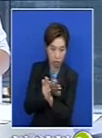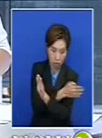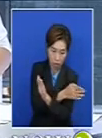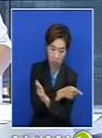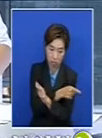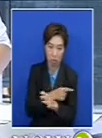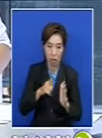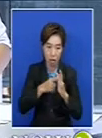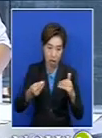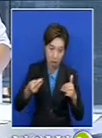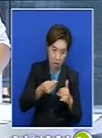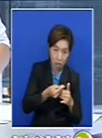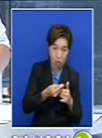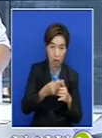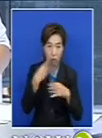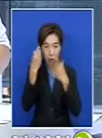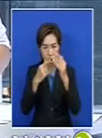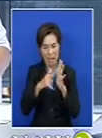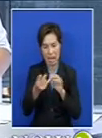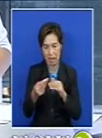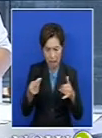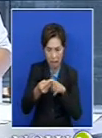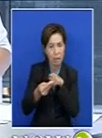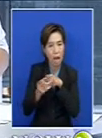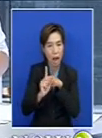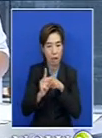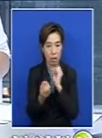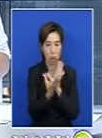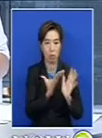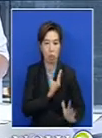าไหมแล้วยาอะไรถึงทำให้ผู้หญิงเกิดภาวะหัวใจล้มเหลวได้ขนาดนี้นะครับ